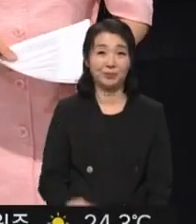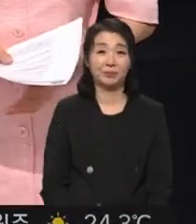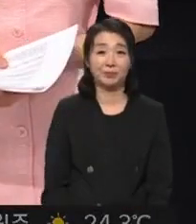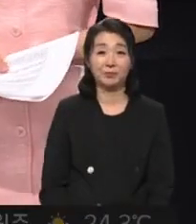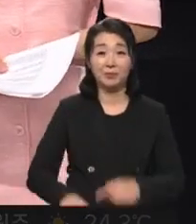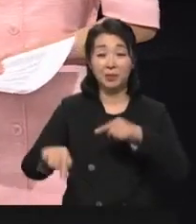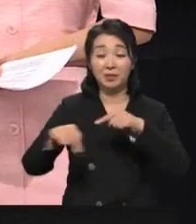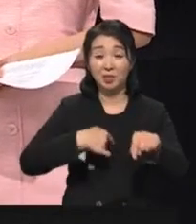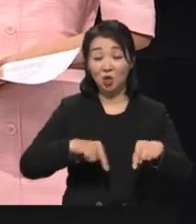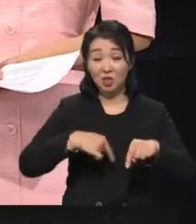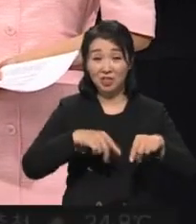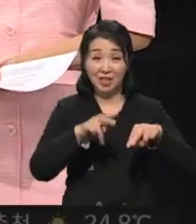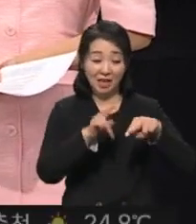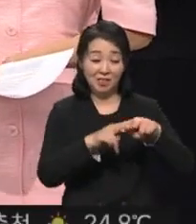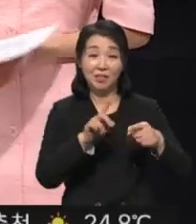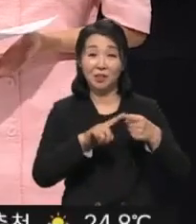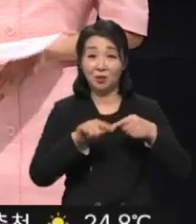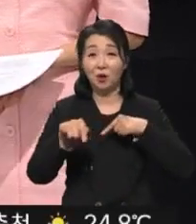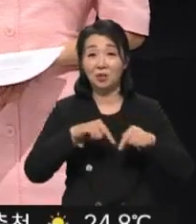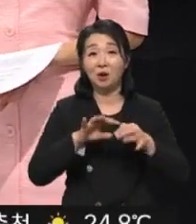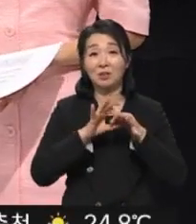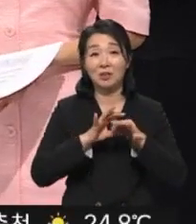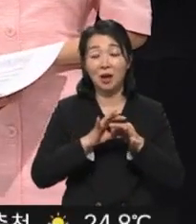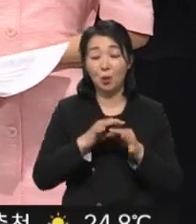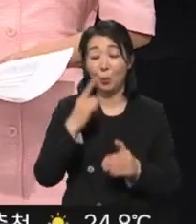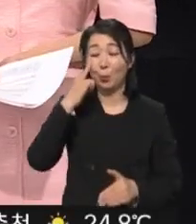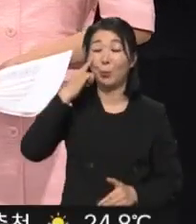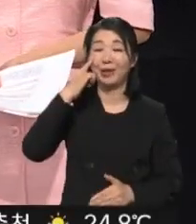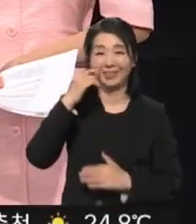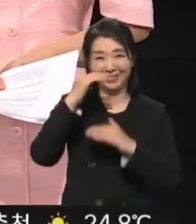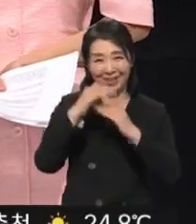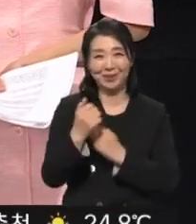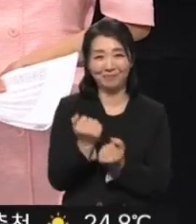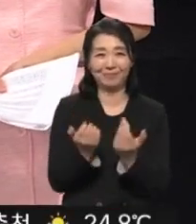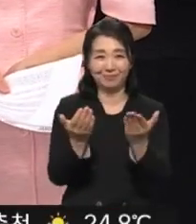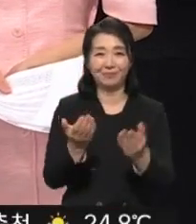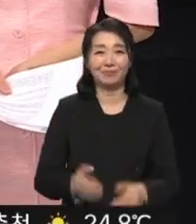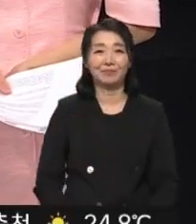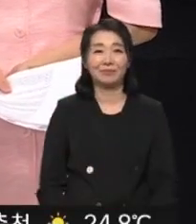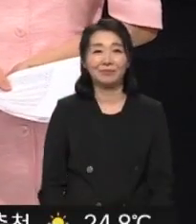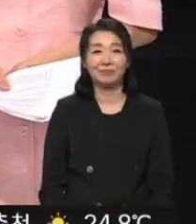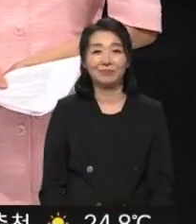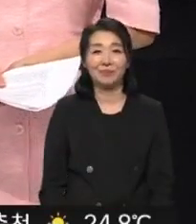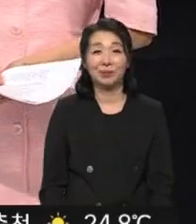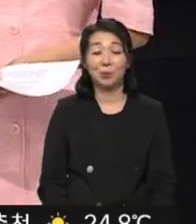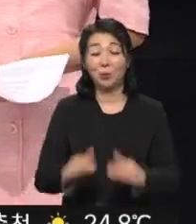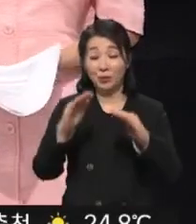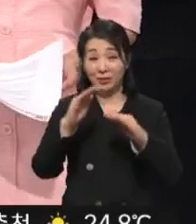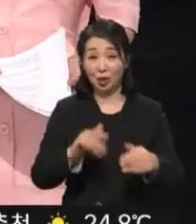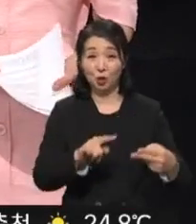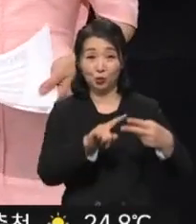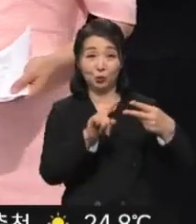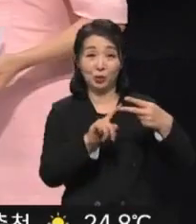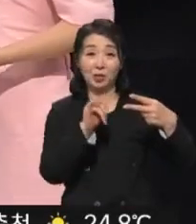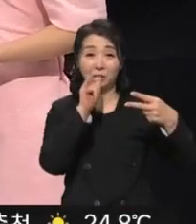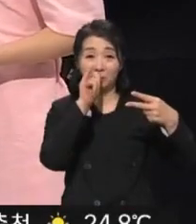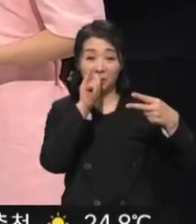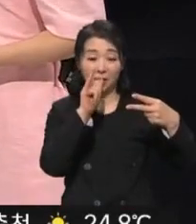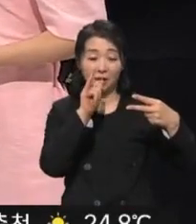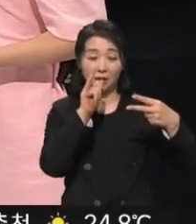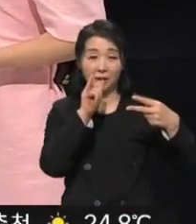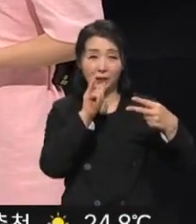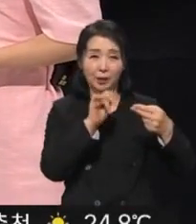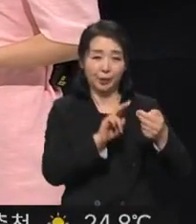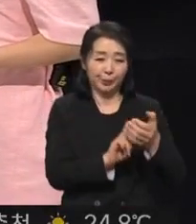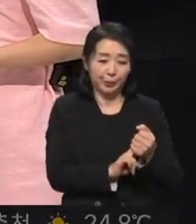백다혜입니다. 정치인 해시태그로 정치권에서 화제가 되고 있는 소식들 전해드리겠습니다. 오늘 준비한 소식은 두 개입니다.